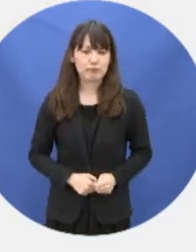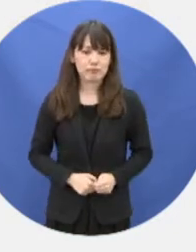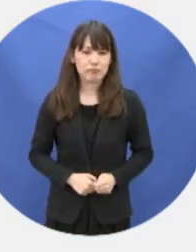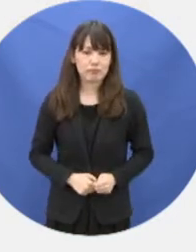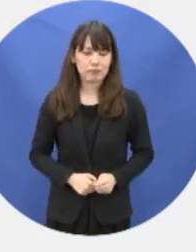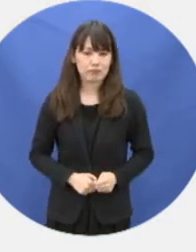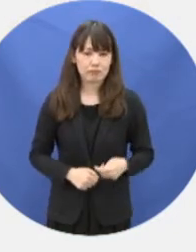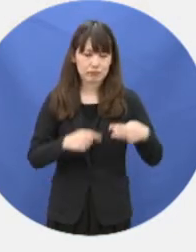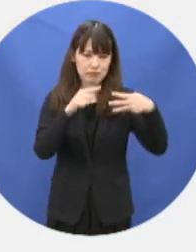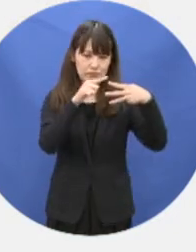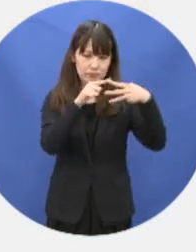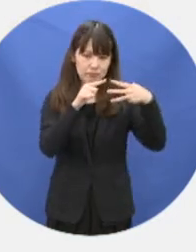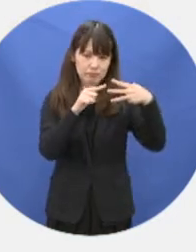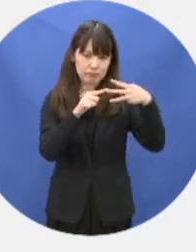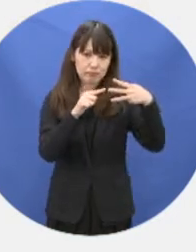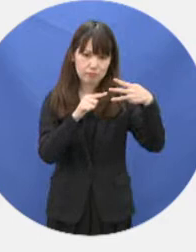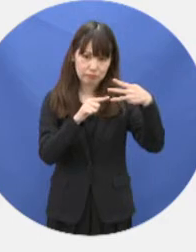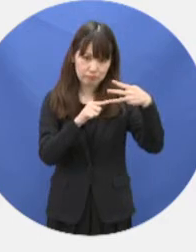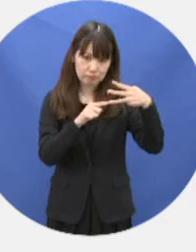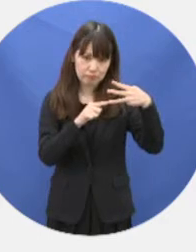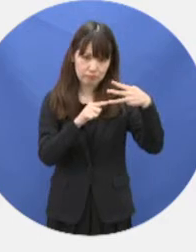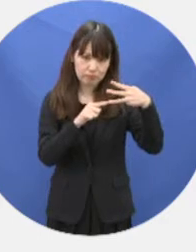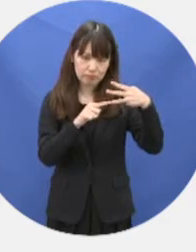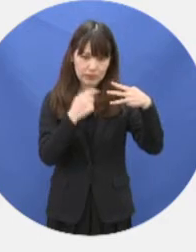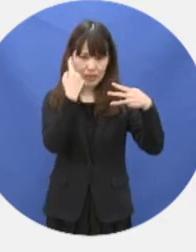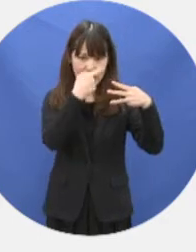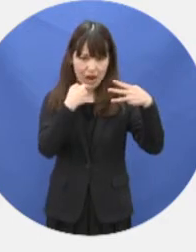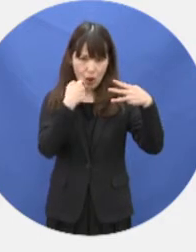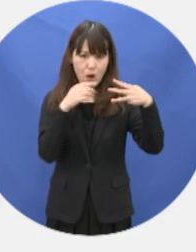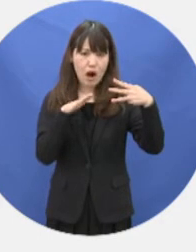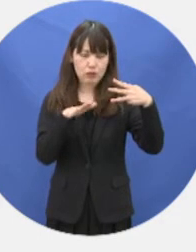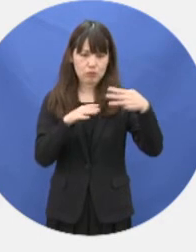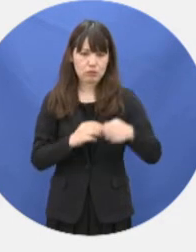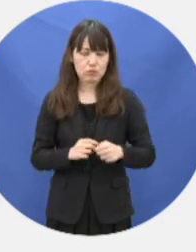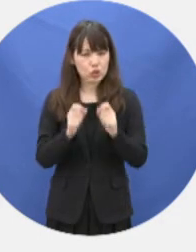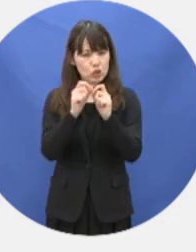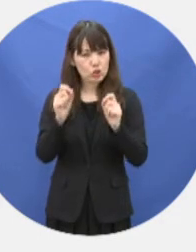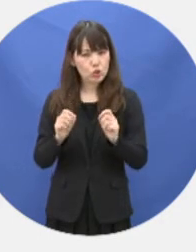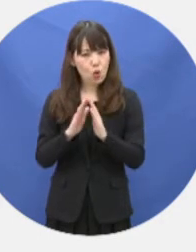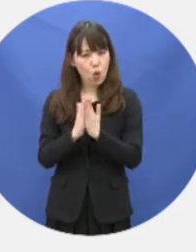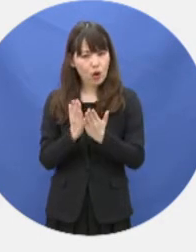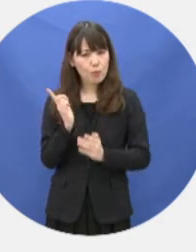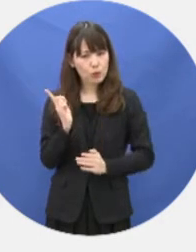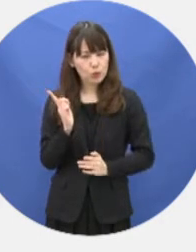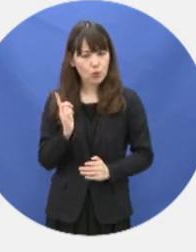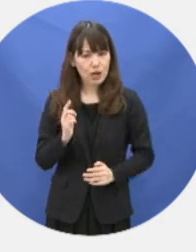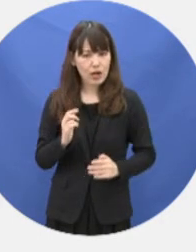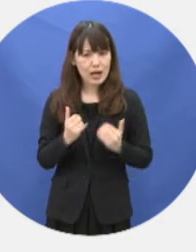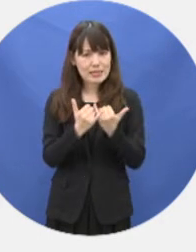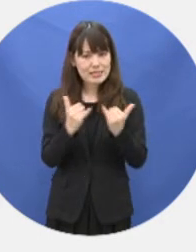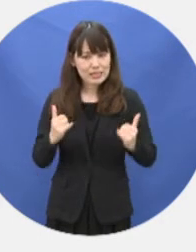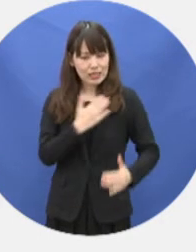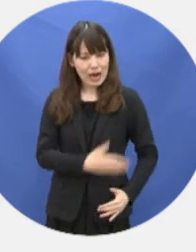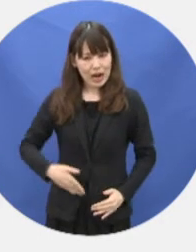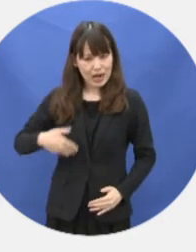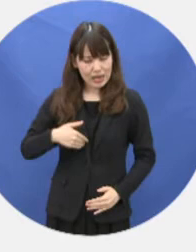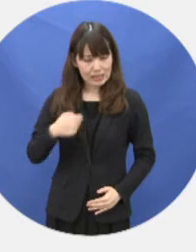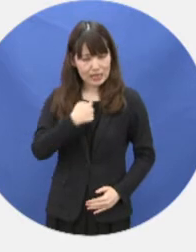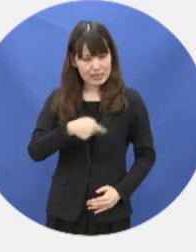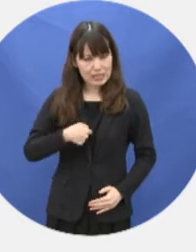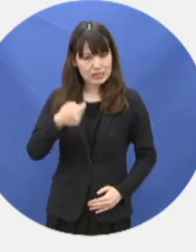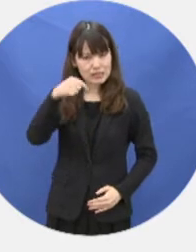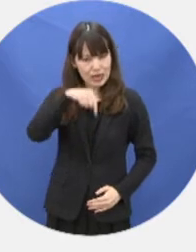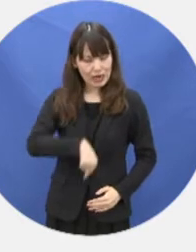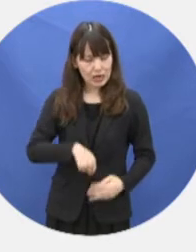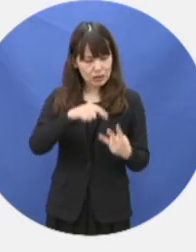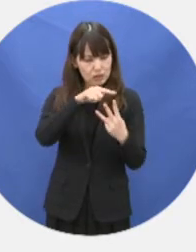過去、現在、未来を表現した3つの顔。岡本太郎は人間の体、精神のうちにはいつ